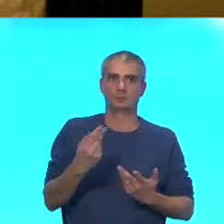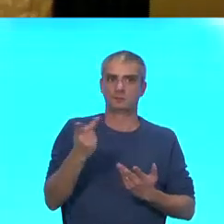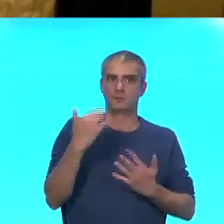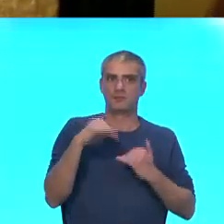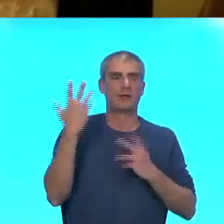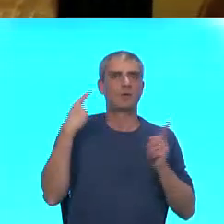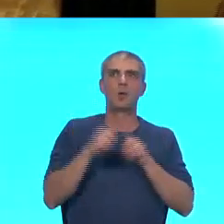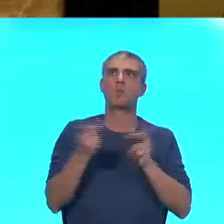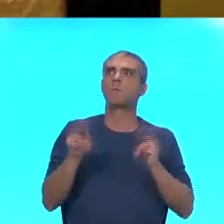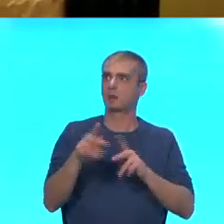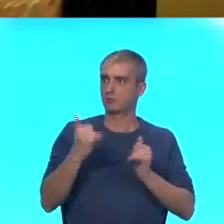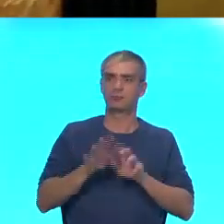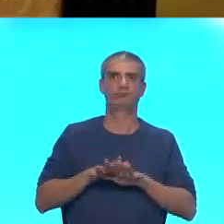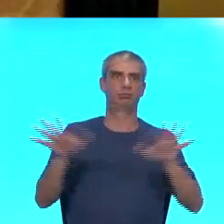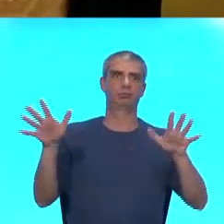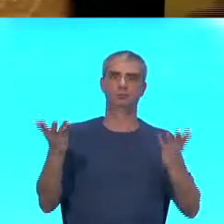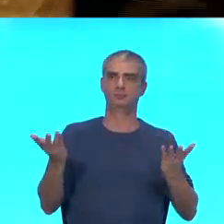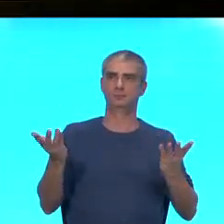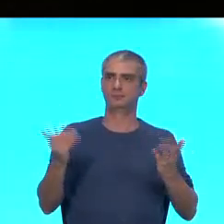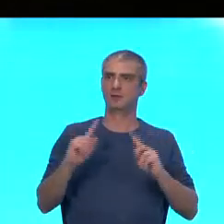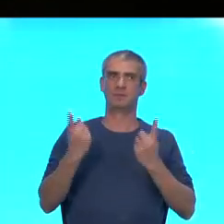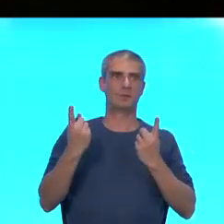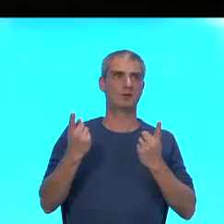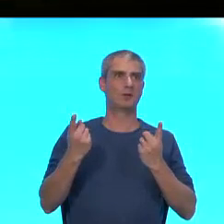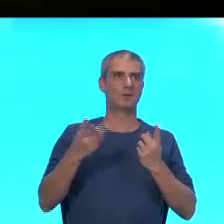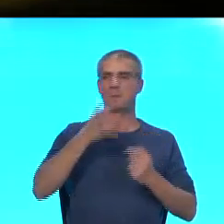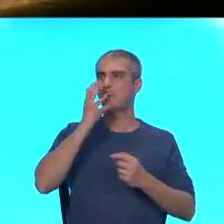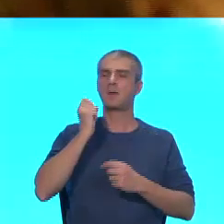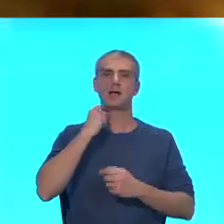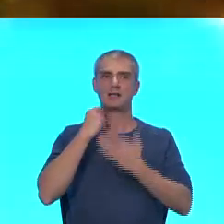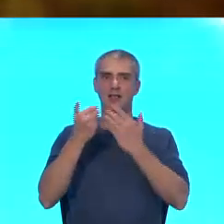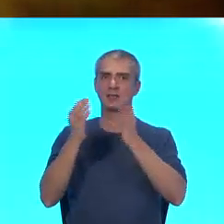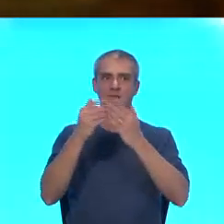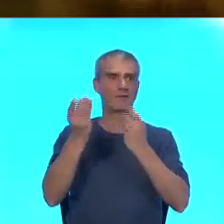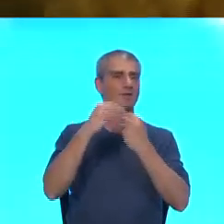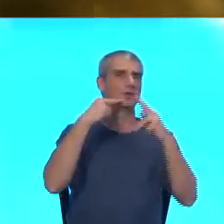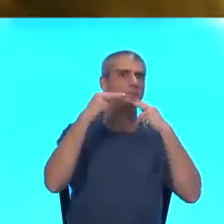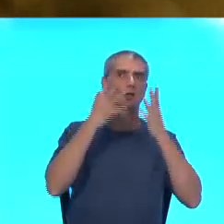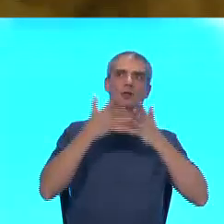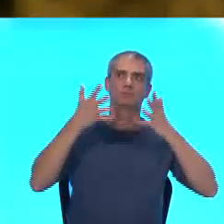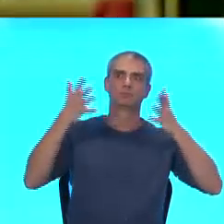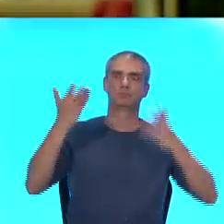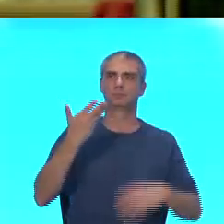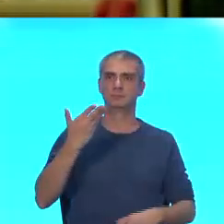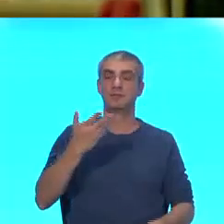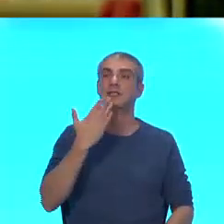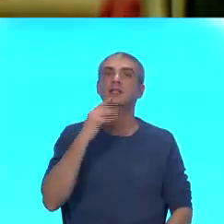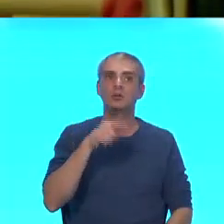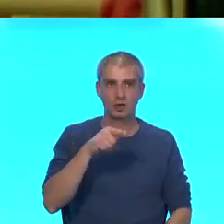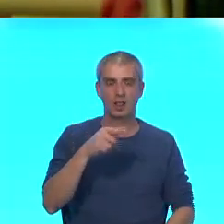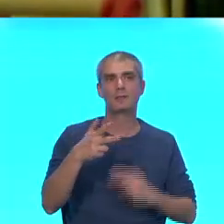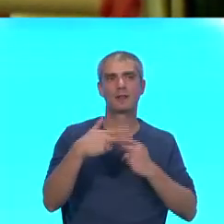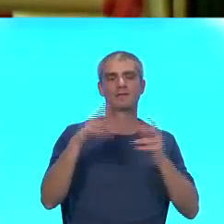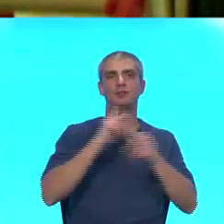לפני כמה שנים, וכן, יש לזה... פה כל מיני בריאיין, עוד בריאיין בהמשך הרחוב שנפתחים, ועוד מסעדות שמתחוות. ירושלים לקראת